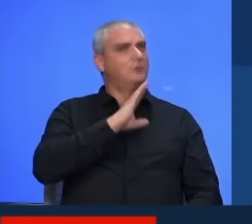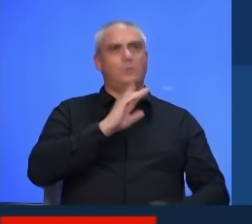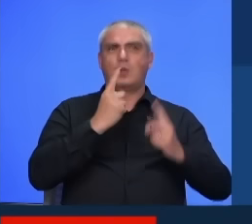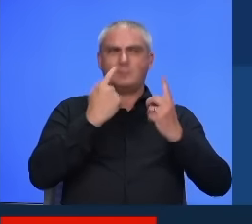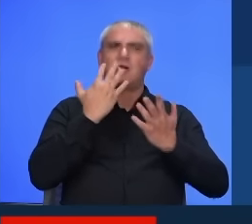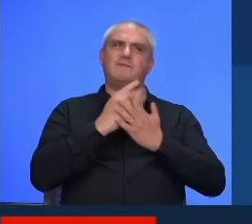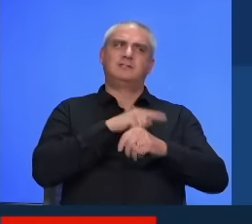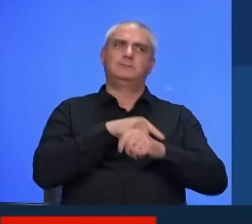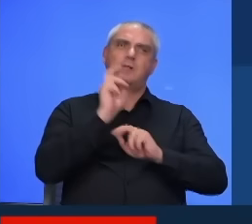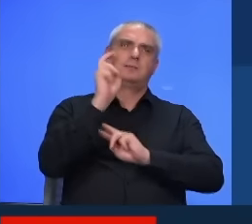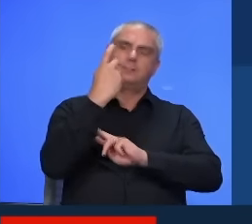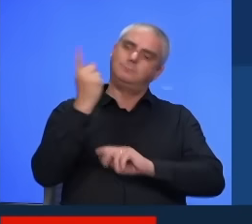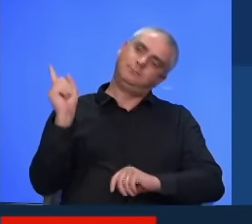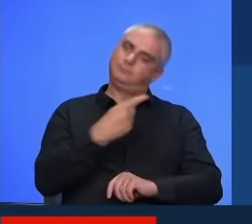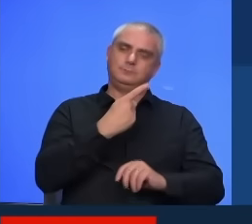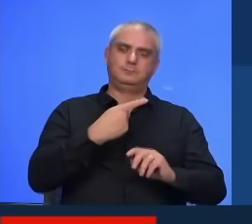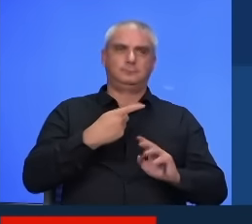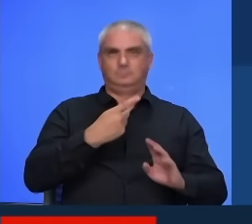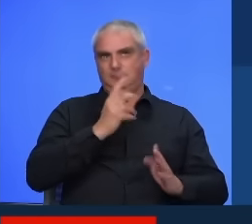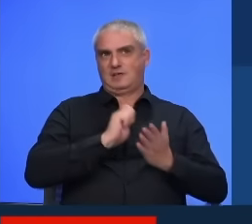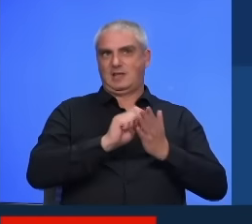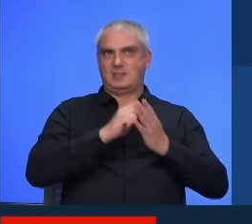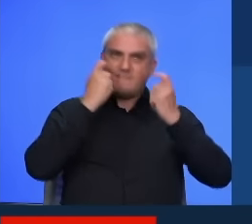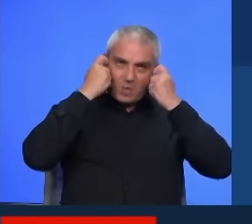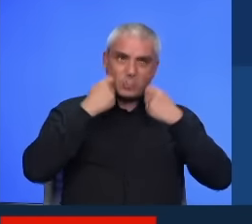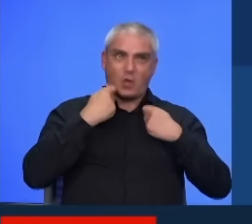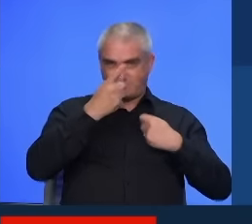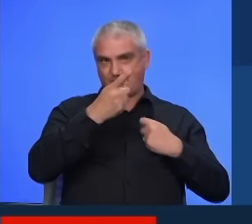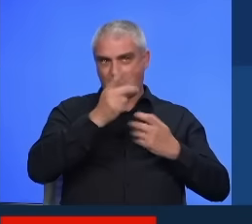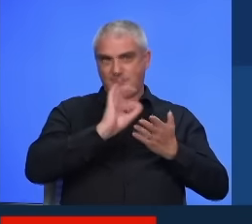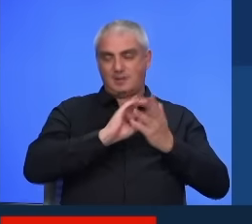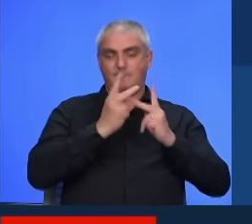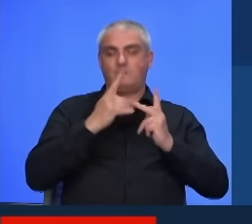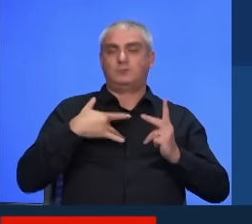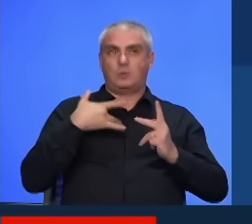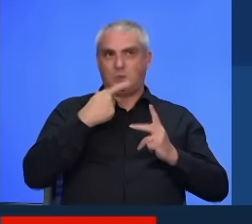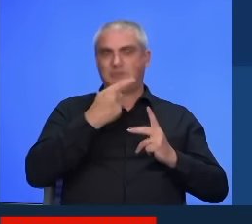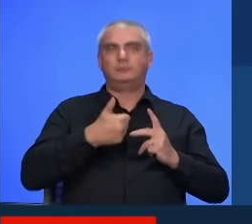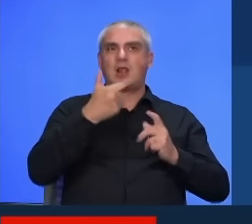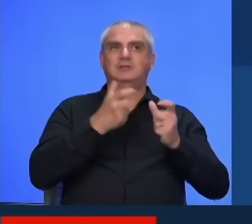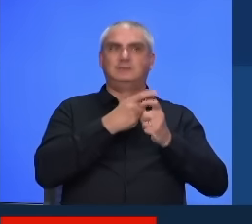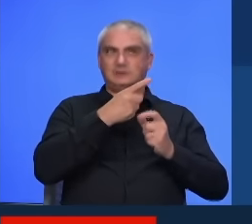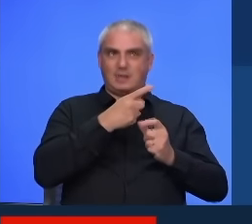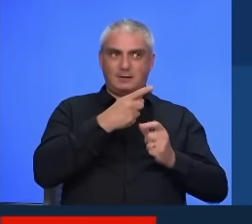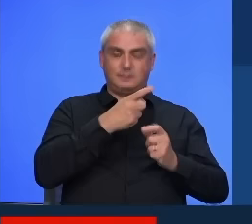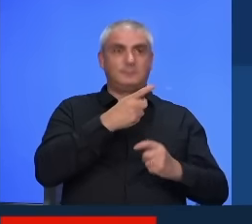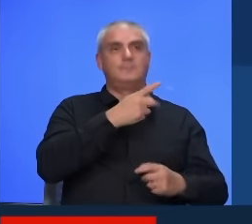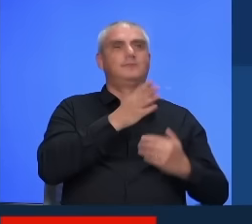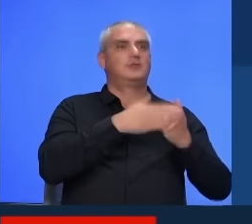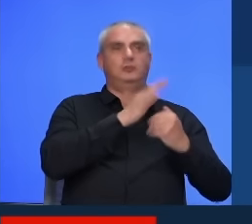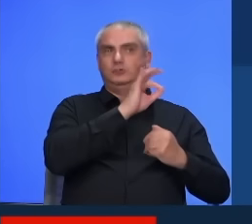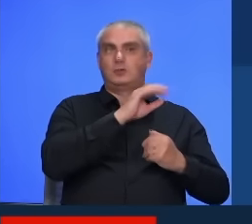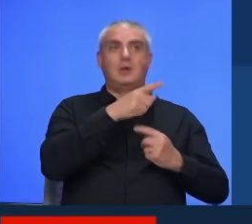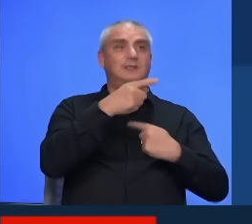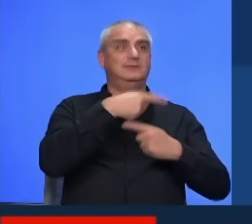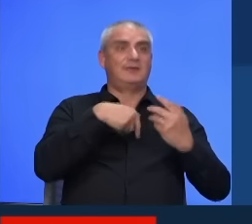השעה לזמן אותו ולקרוא אותו לסדר, כתב דורפמן בקבוצת הוואטסאפ של השר, יועציו ומקורביו. איילה בן גביר, הסבב הקרוב